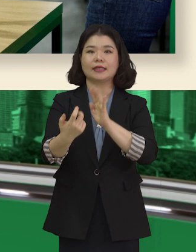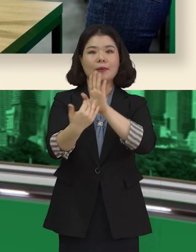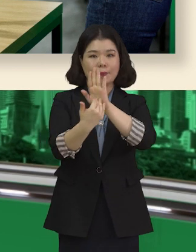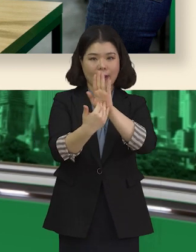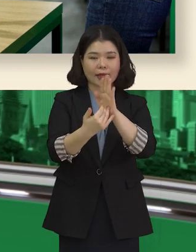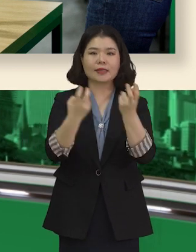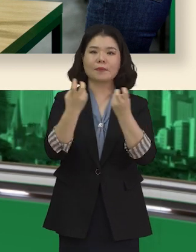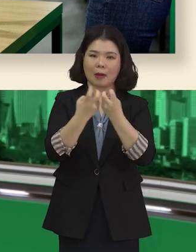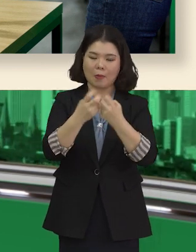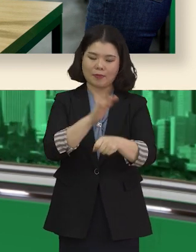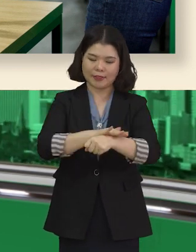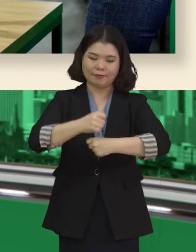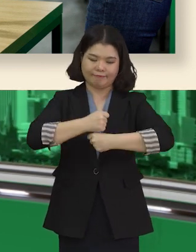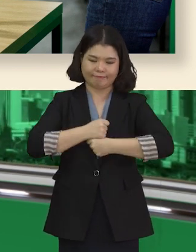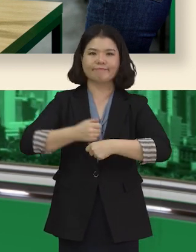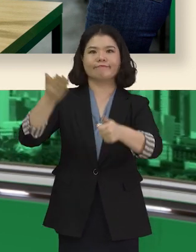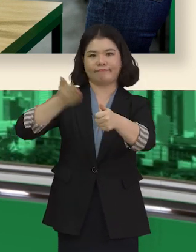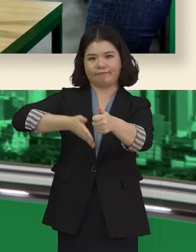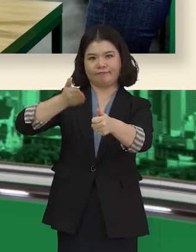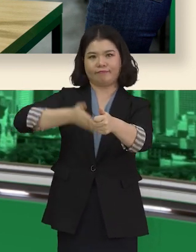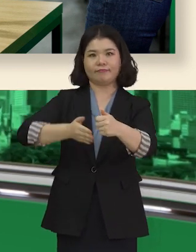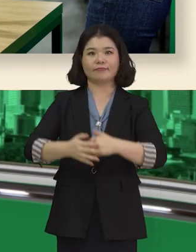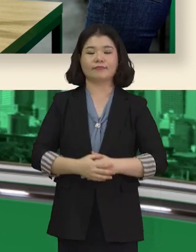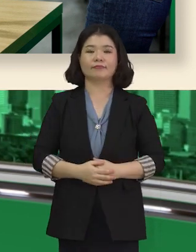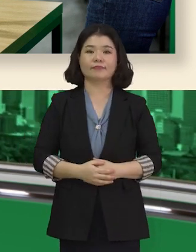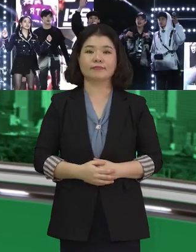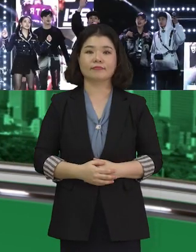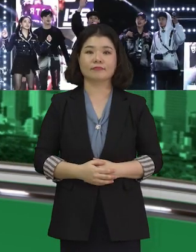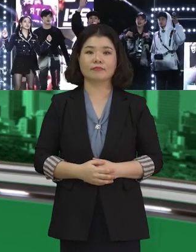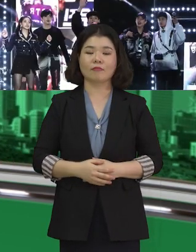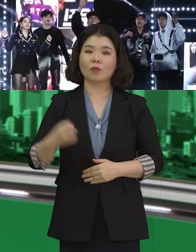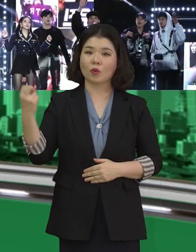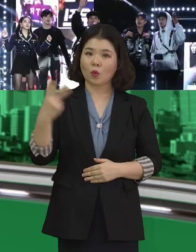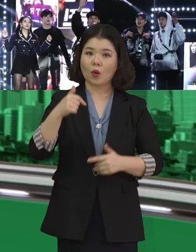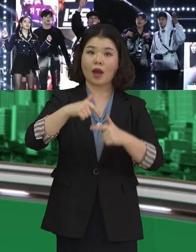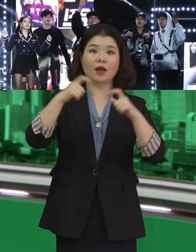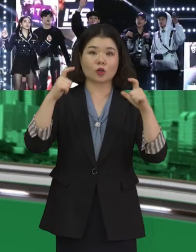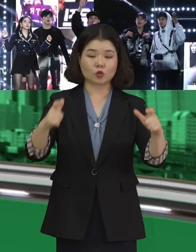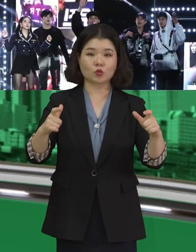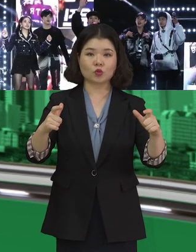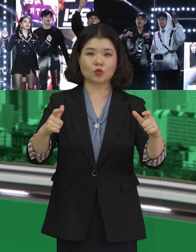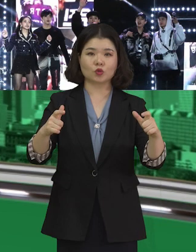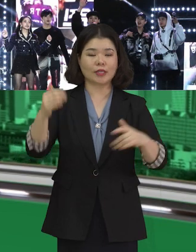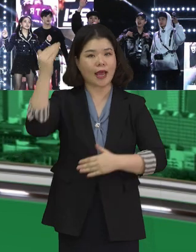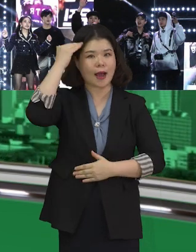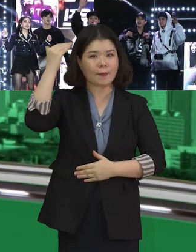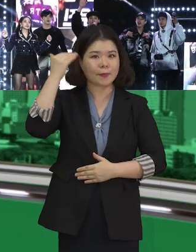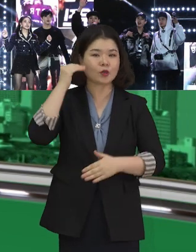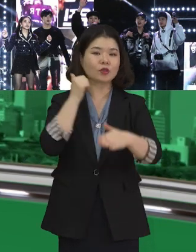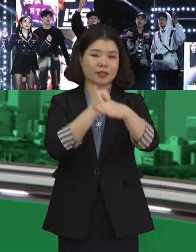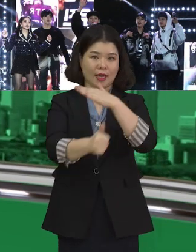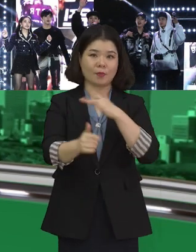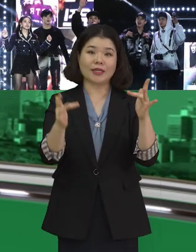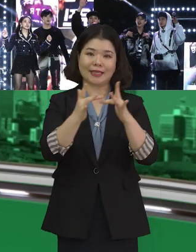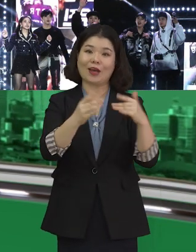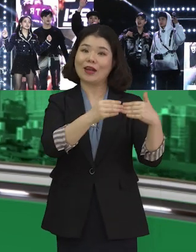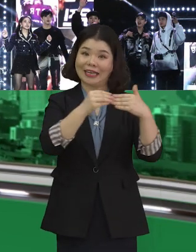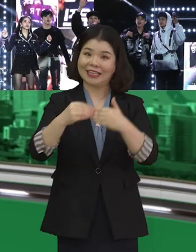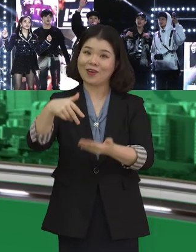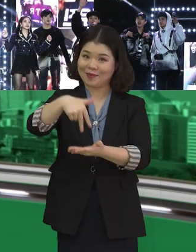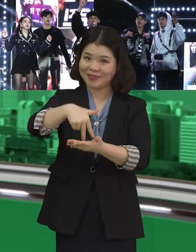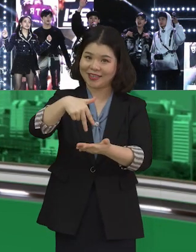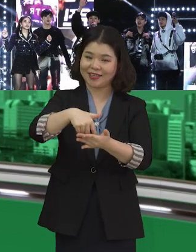방역수칙을 철저히 지켜주실 것을 거듭 당부드립니다. 한편 강남구는 대한민국 대표 온택트